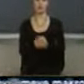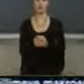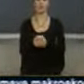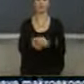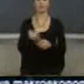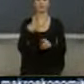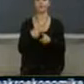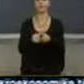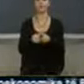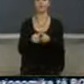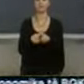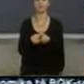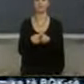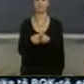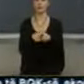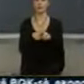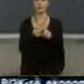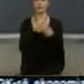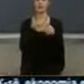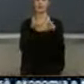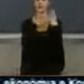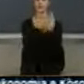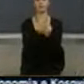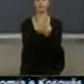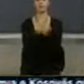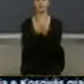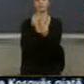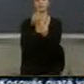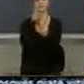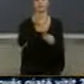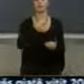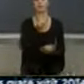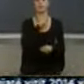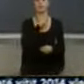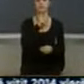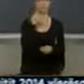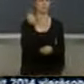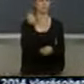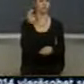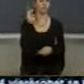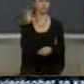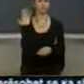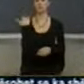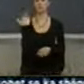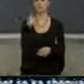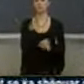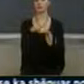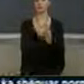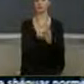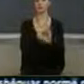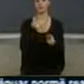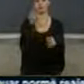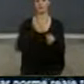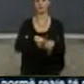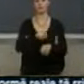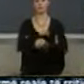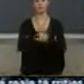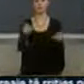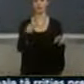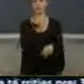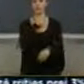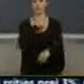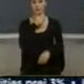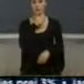Dhe Ministria e Financave para disa ditësh për këtë leqë ka lëshuar deklaratën financiare,